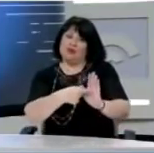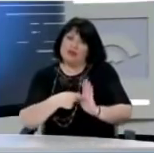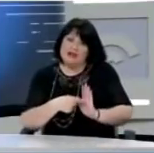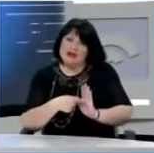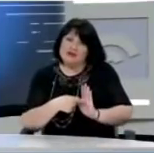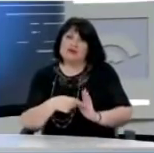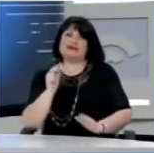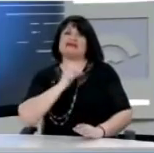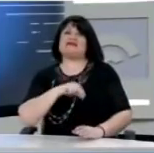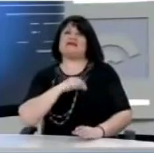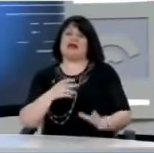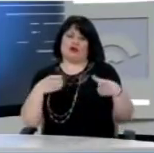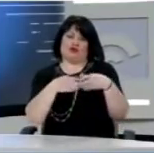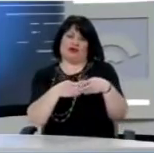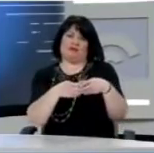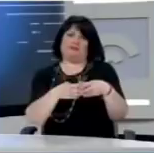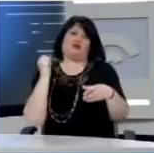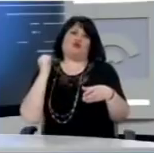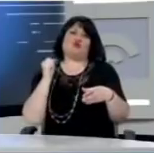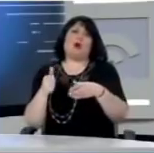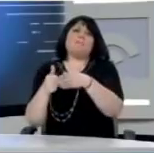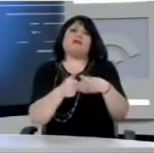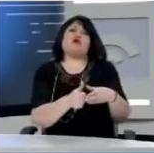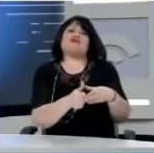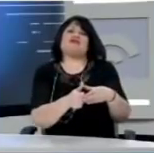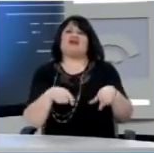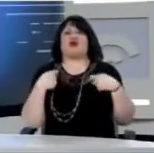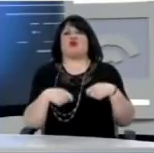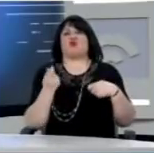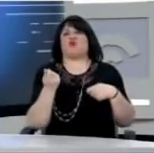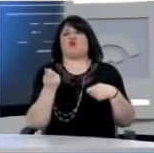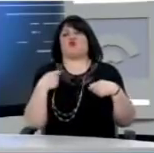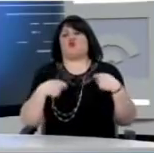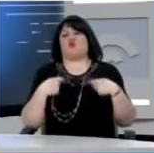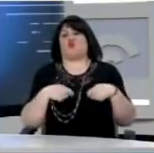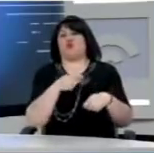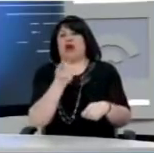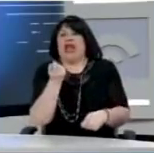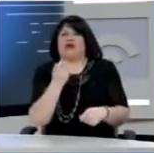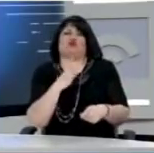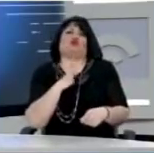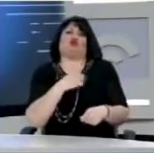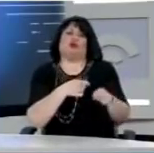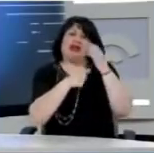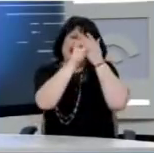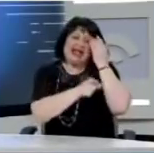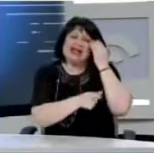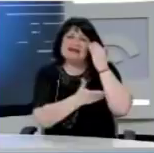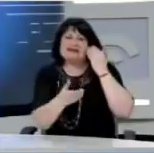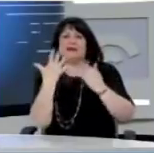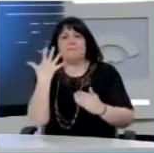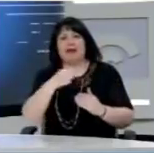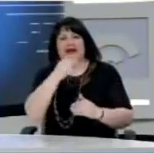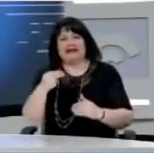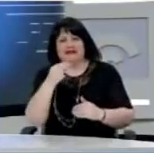τα συμφέροντα μιας ισχυρής μειοψηφίας. Την ολιγαρχία του τόπου, γιατί όταν εσείς βάζατε 5 ευρώ